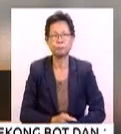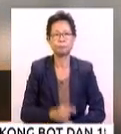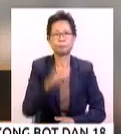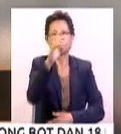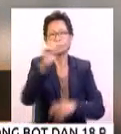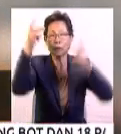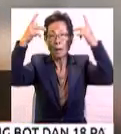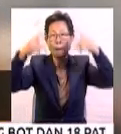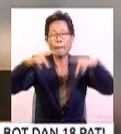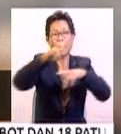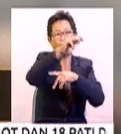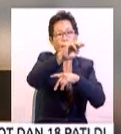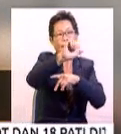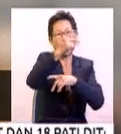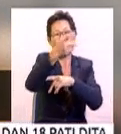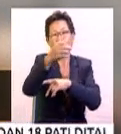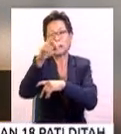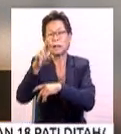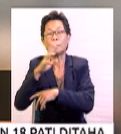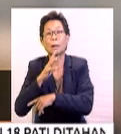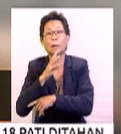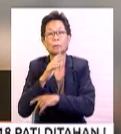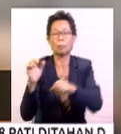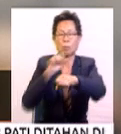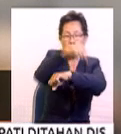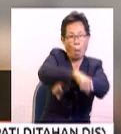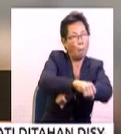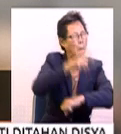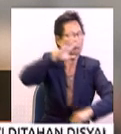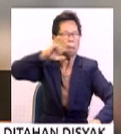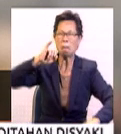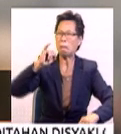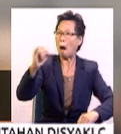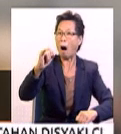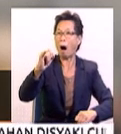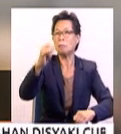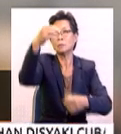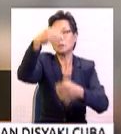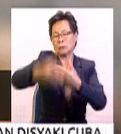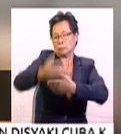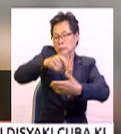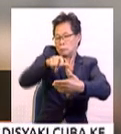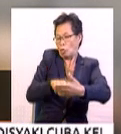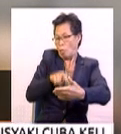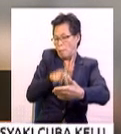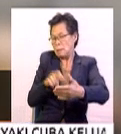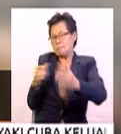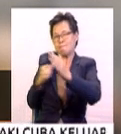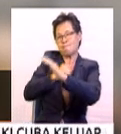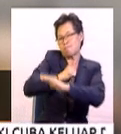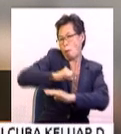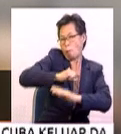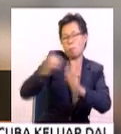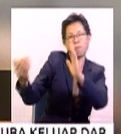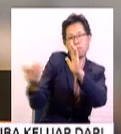Bekas Presiden Mahinda Rajapaksa pula menyifatkan ia serangan amat kejam. Justru dalang serangan perlu ditentang.